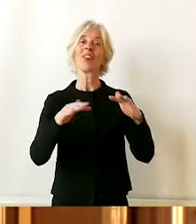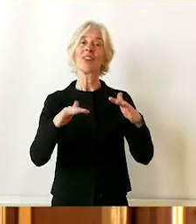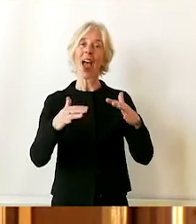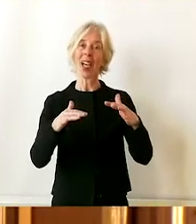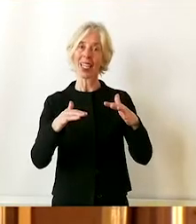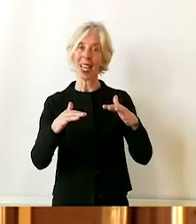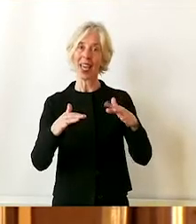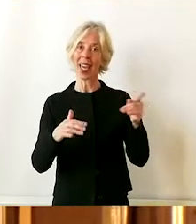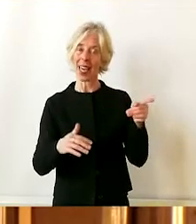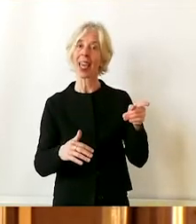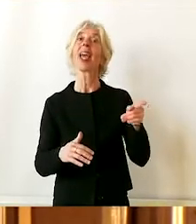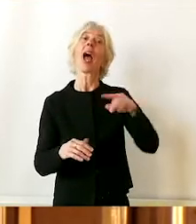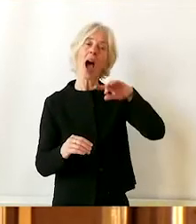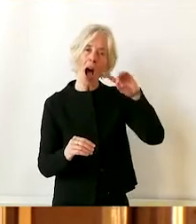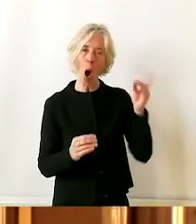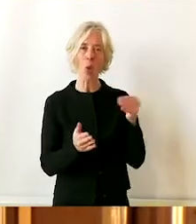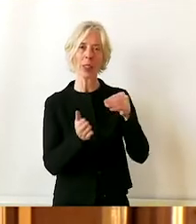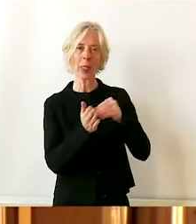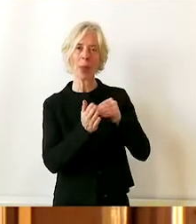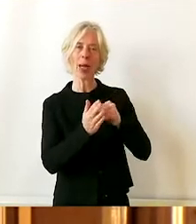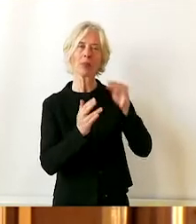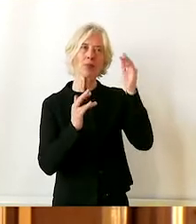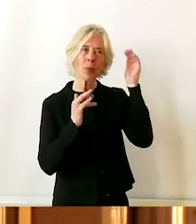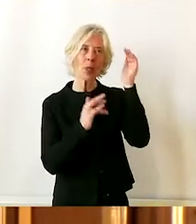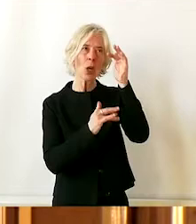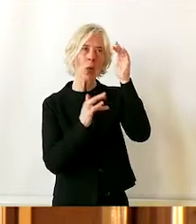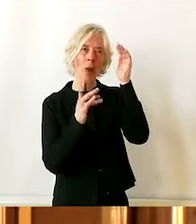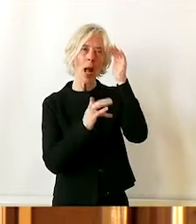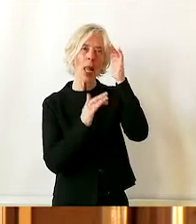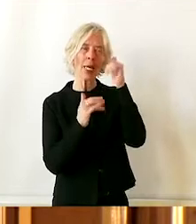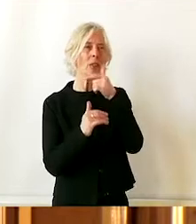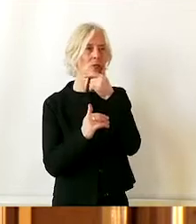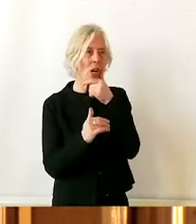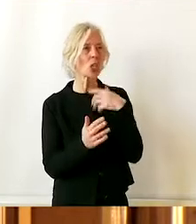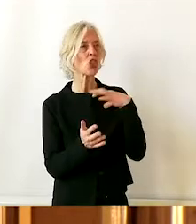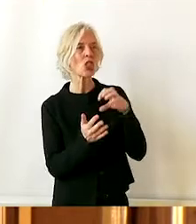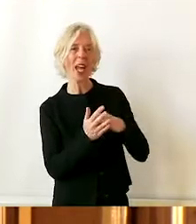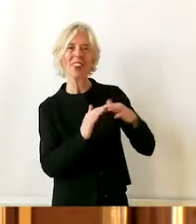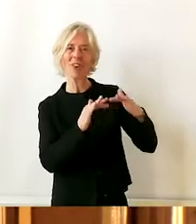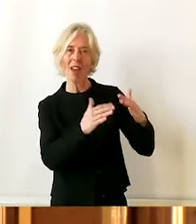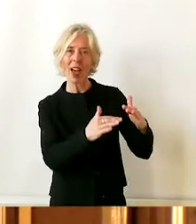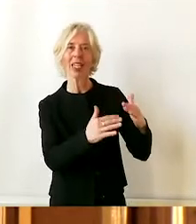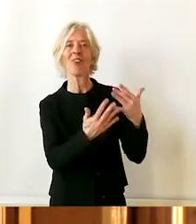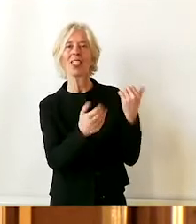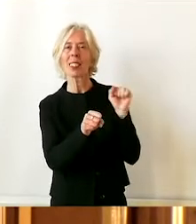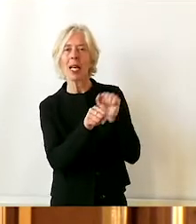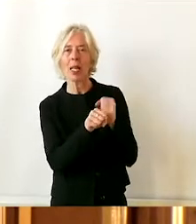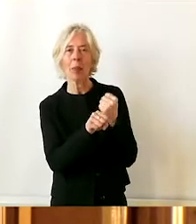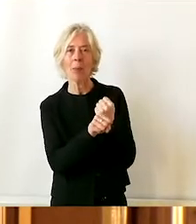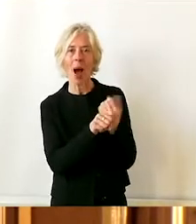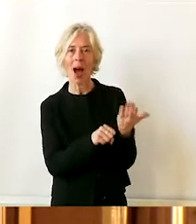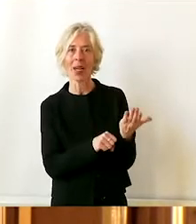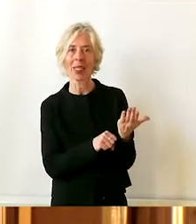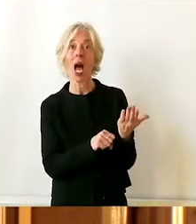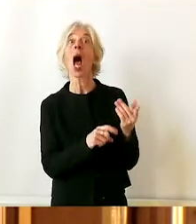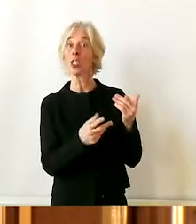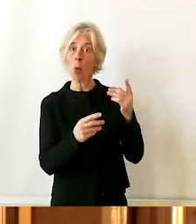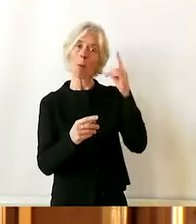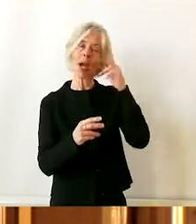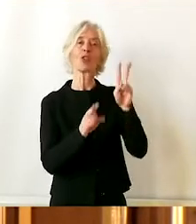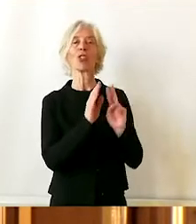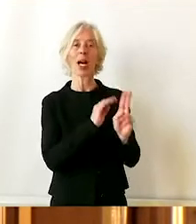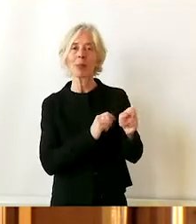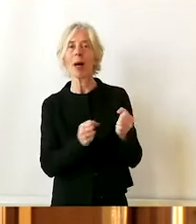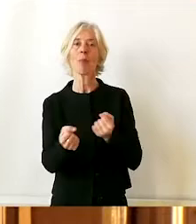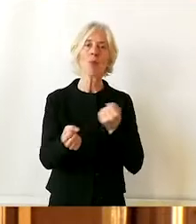sind dabei eben auch zu überlegen, wo sind unsere Handlungsmöglichkeiten. Da geht es nicht nur um den Bereich Mobilität, sondern es geht natürlich auch